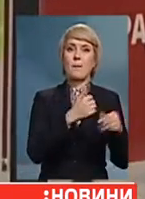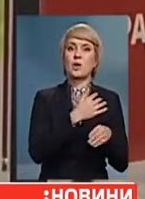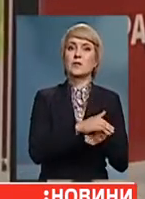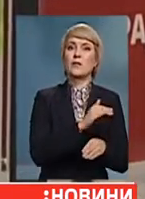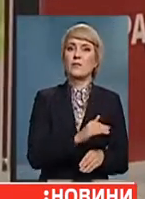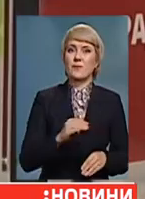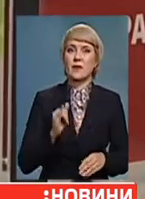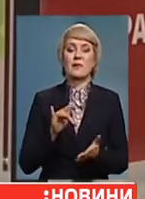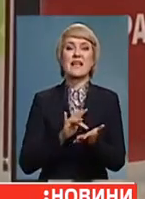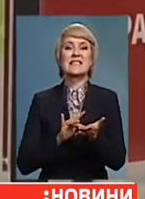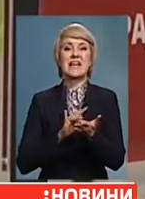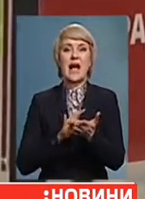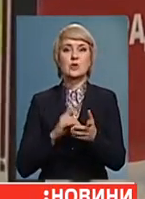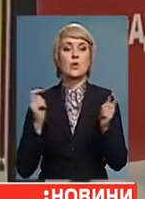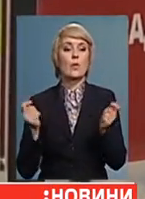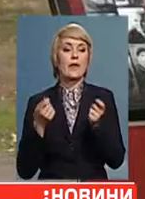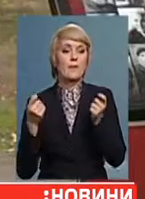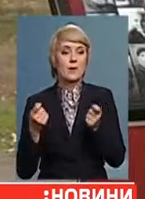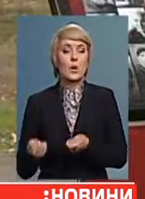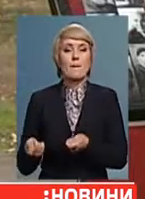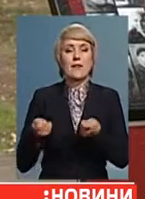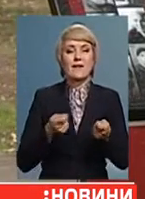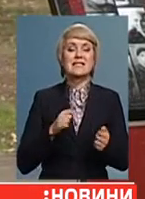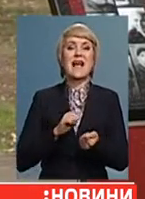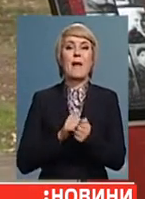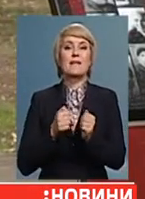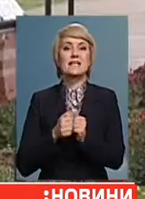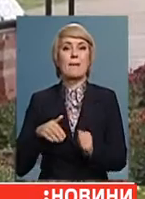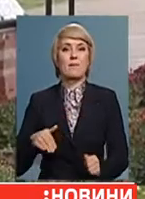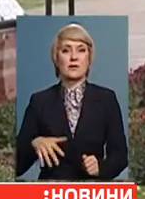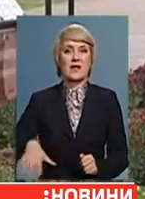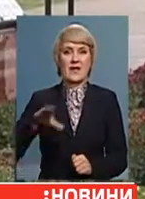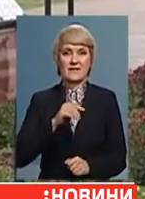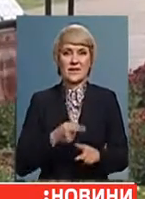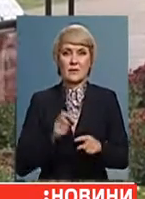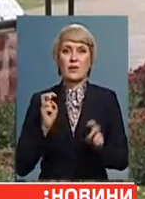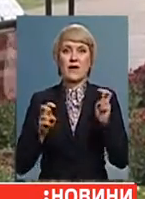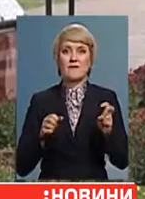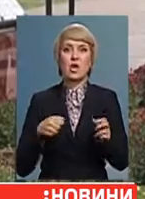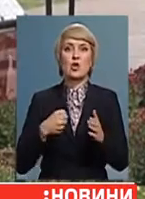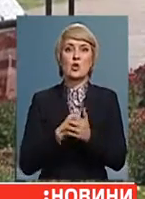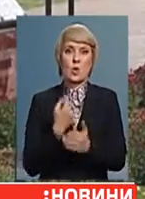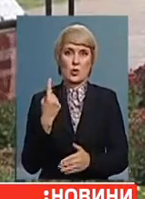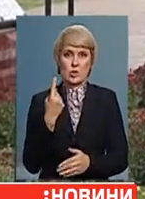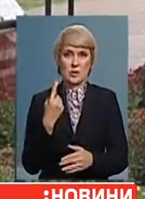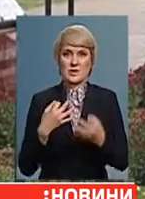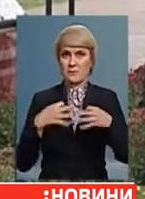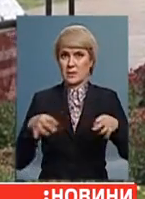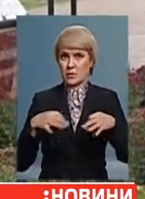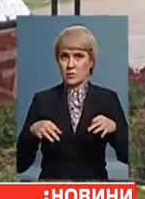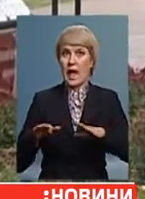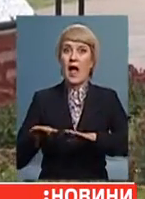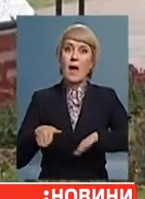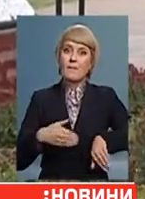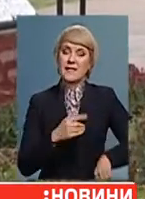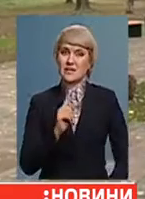Кам'янця Подільського. Всі ці місцини можна буде відвідати сьогодні до 13-ї години безперешкодно, а після 1-ї години у зв'язку із